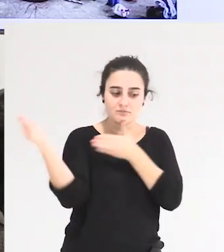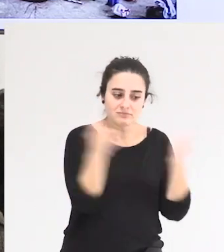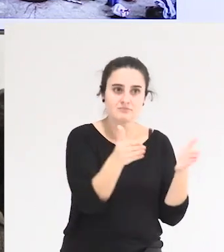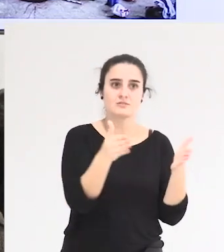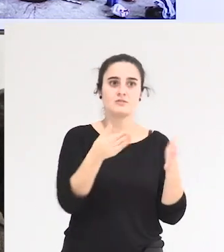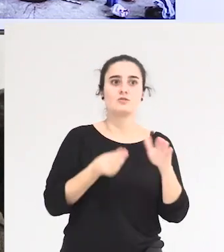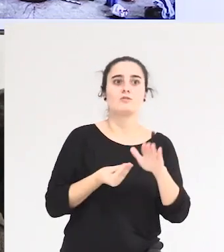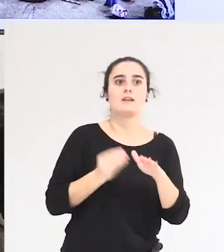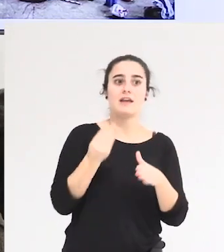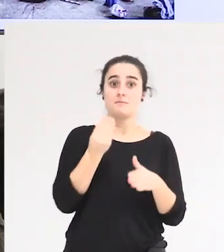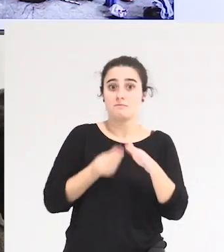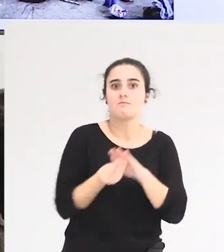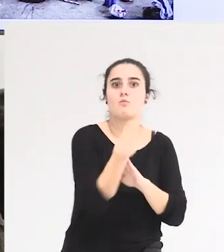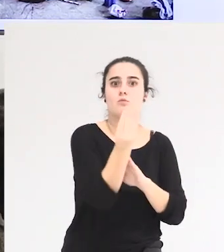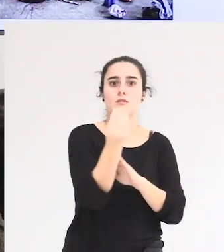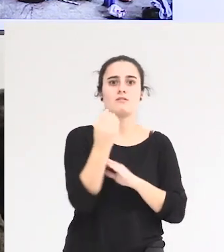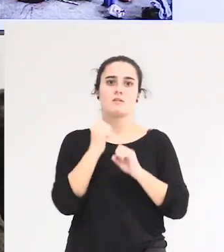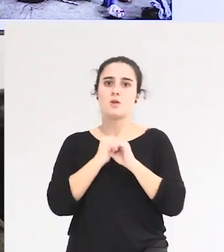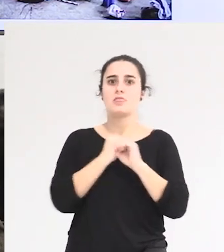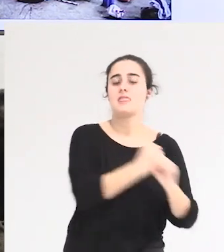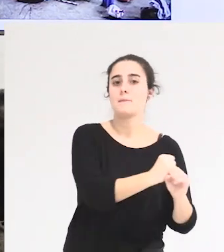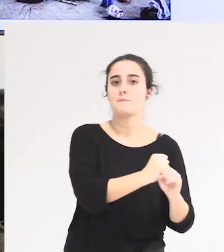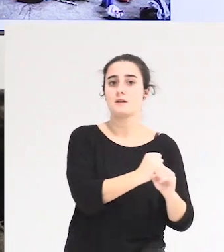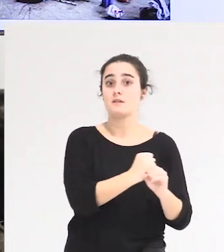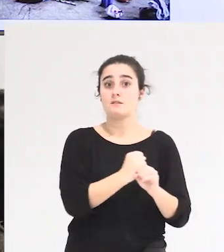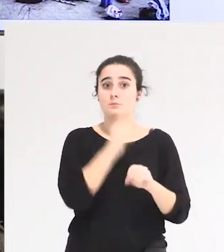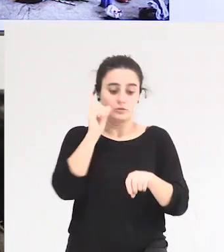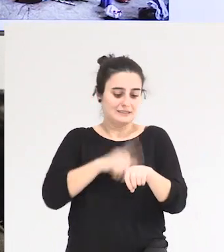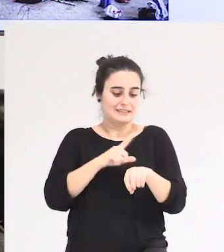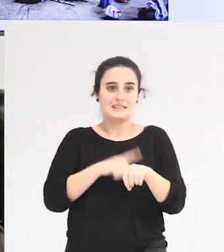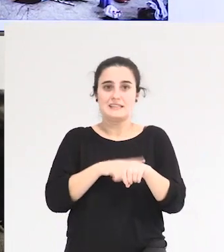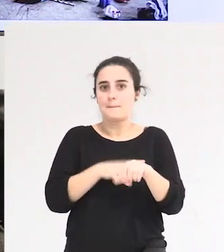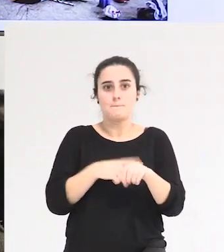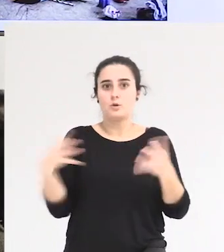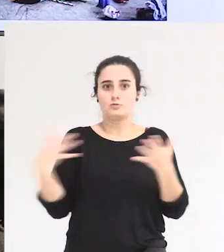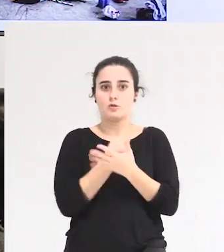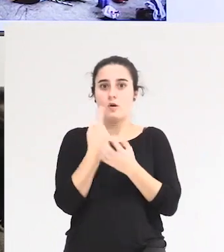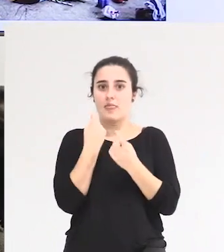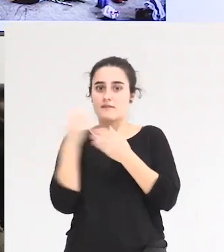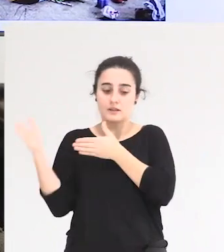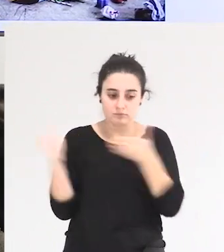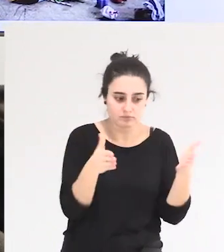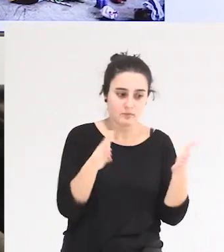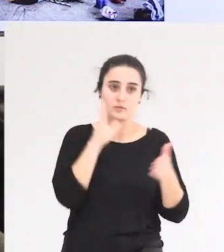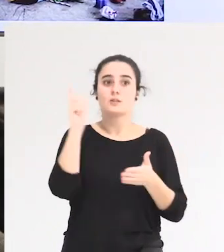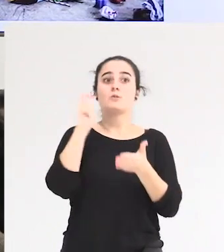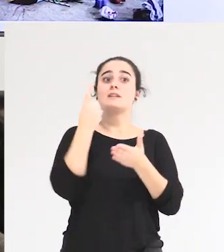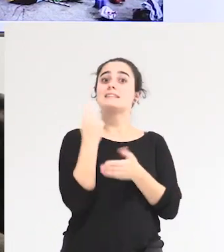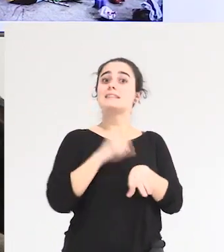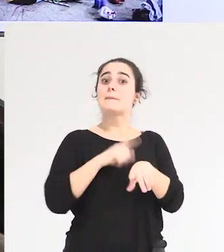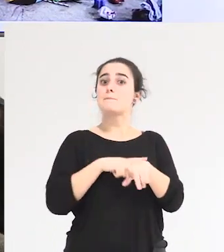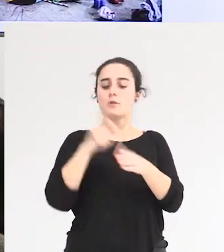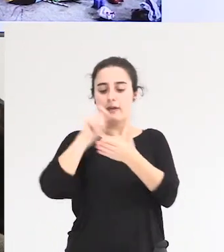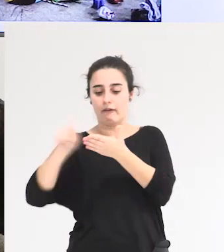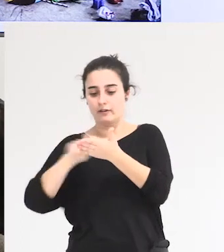berri bat oso oso dependientea da eta denbora guztia kenduko dizu eta beraz idazteko denbora hori ere